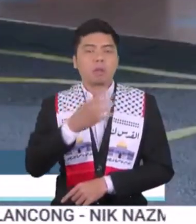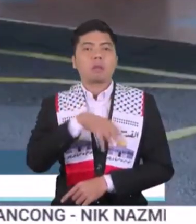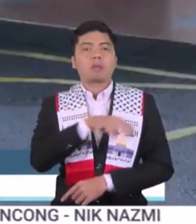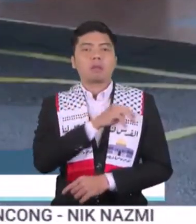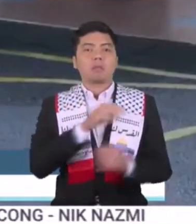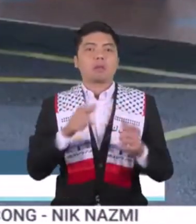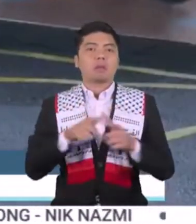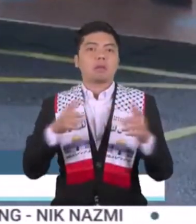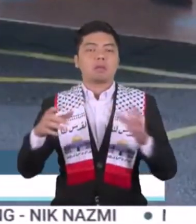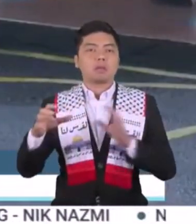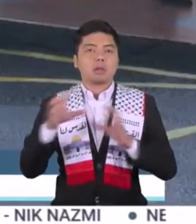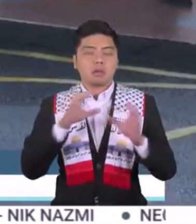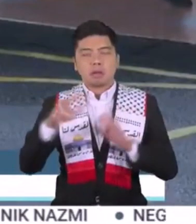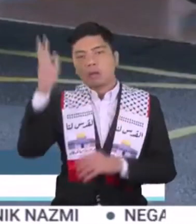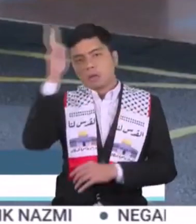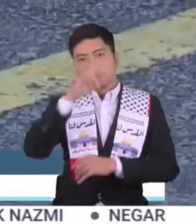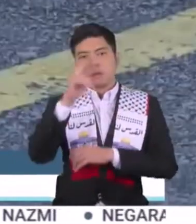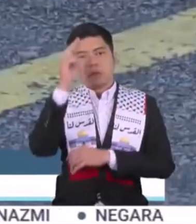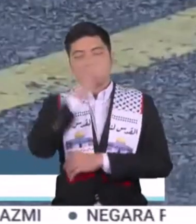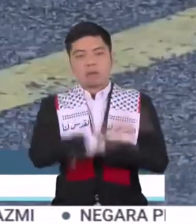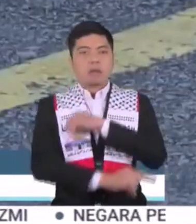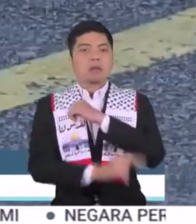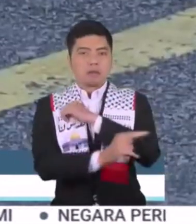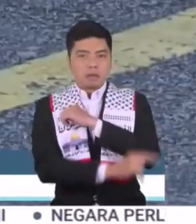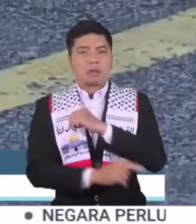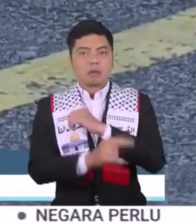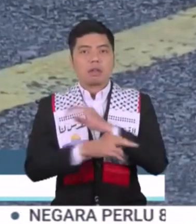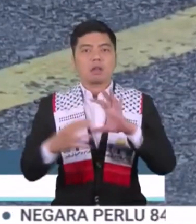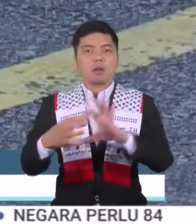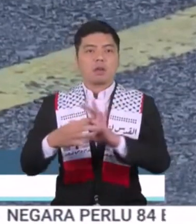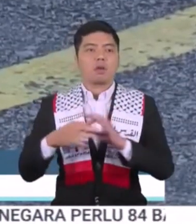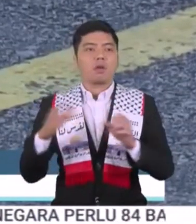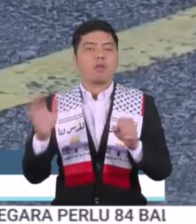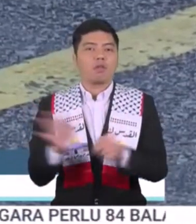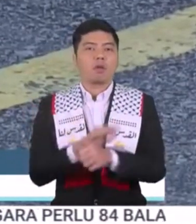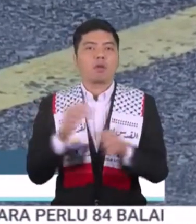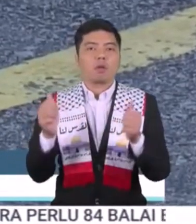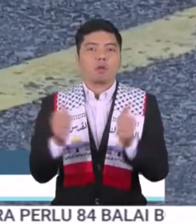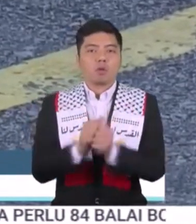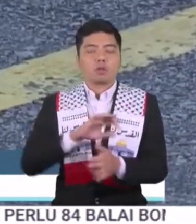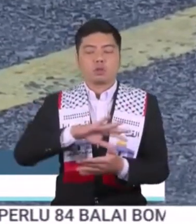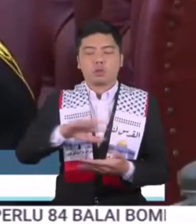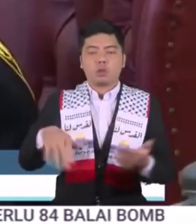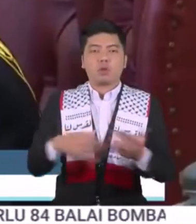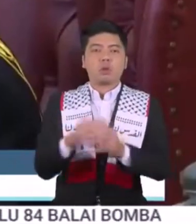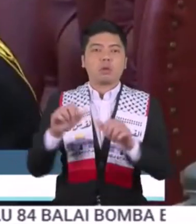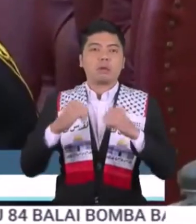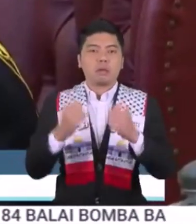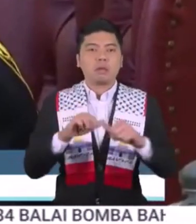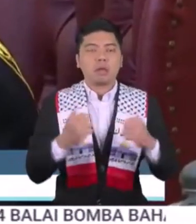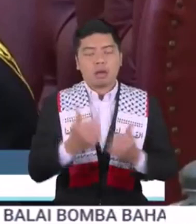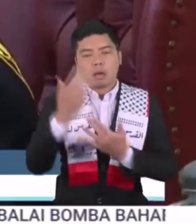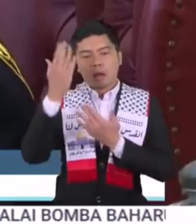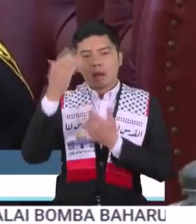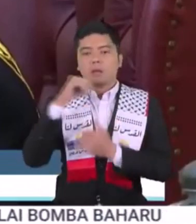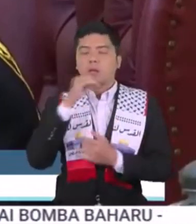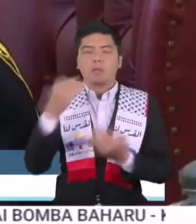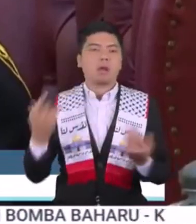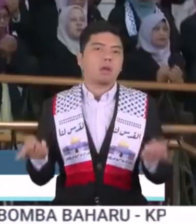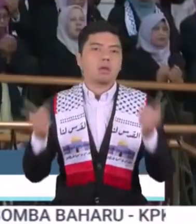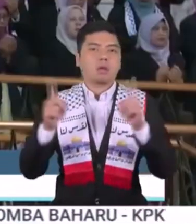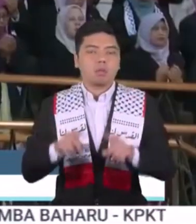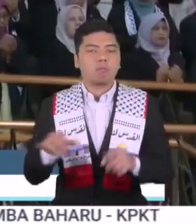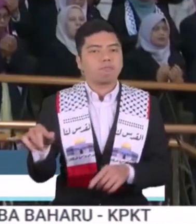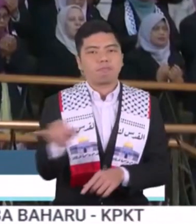Anwar Hafiz Ghazi menegaskan kerajaan negeri akan memberi kerjasama penuh dengan semua agensi keselamatan bagi memastikan peristiwa sama tidak